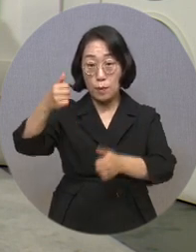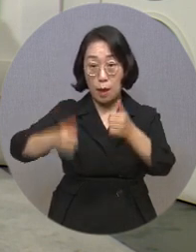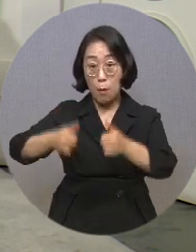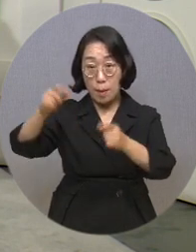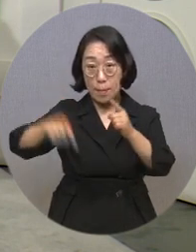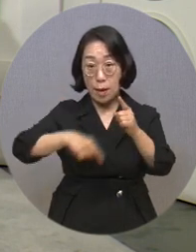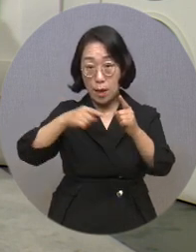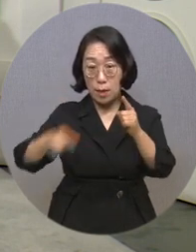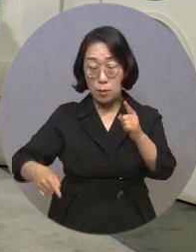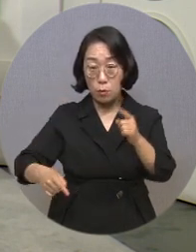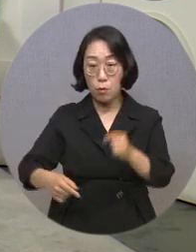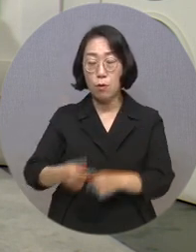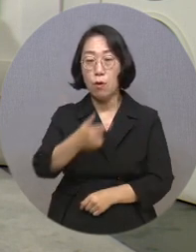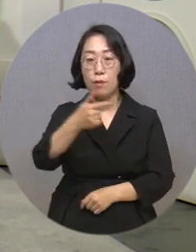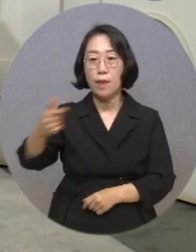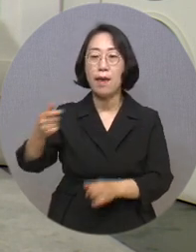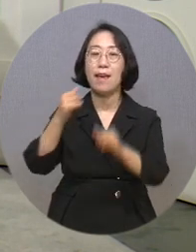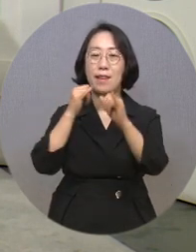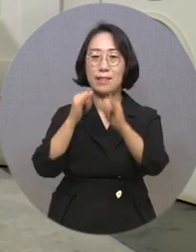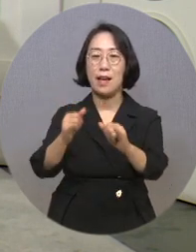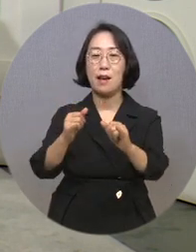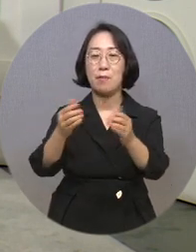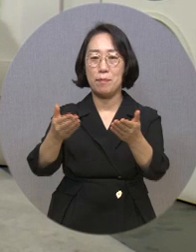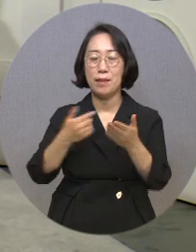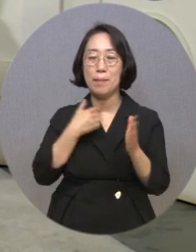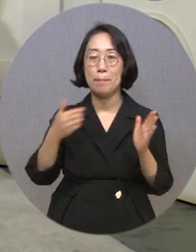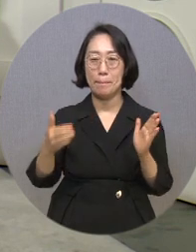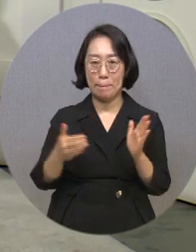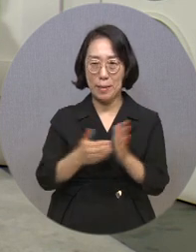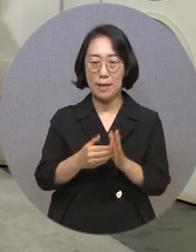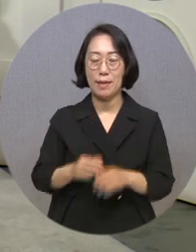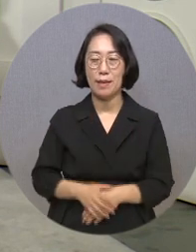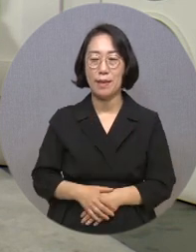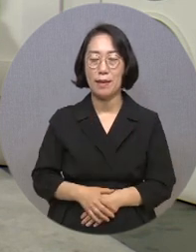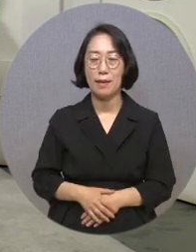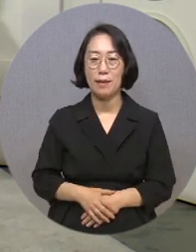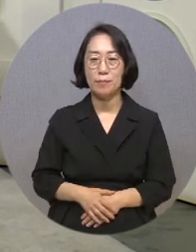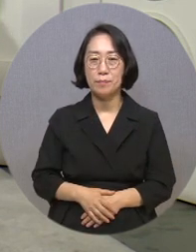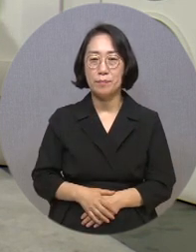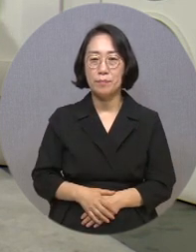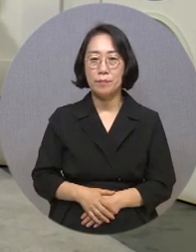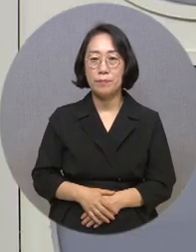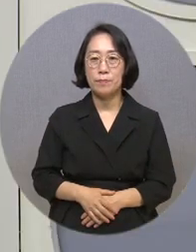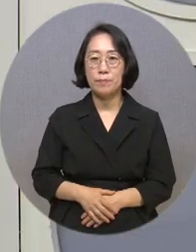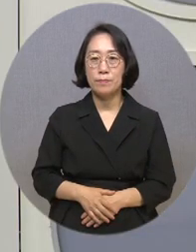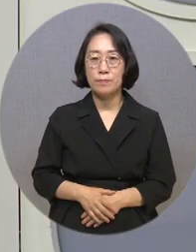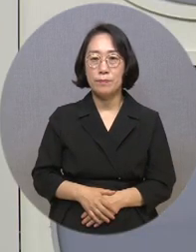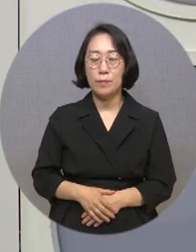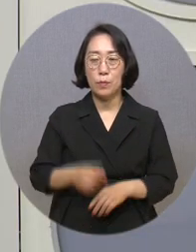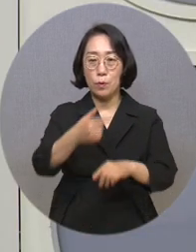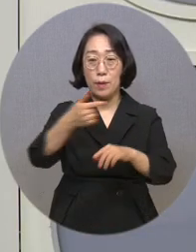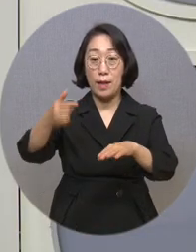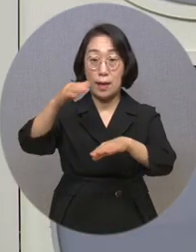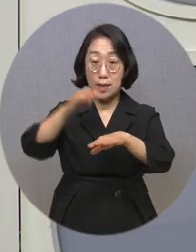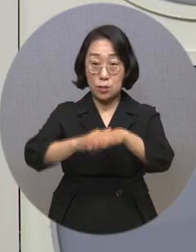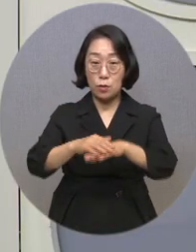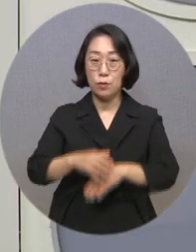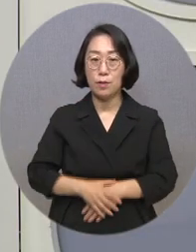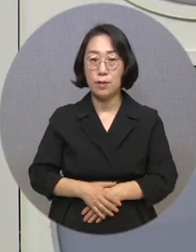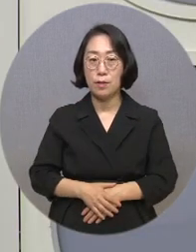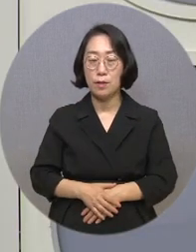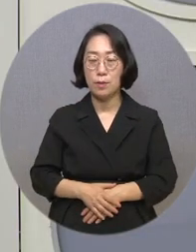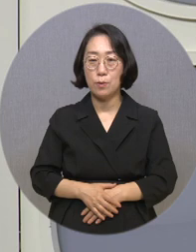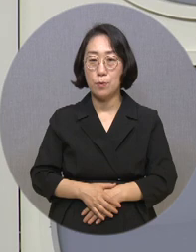대한민국 신앙송가 대상도 또 받았어요. 제가 그래서 그리고 뭐 대전에서는 청량상도